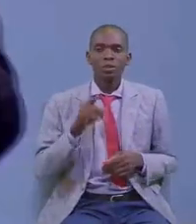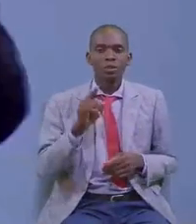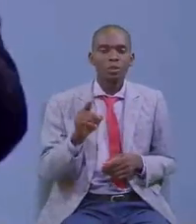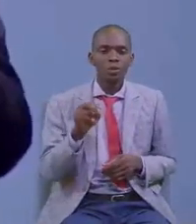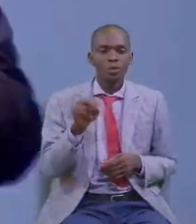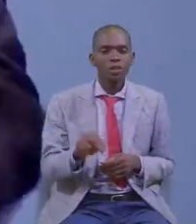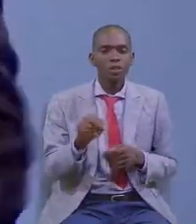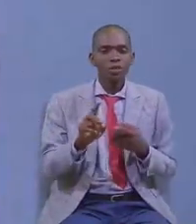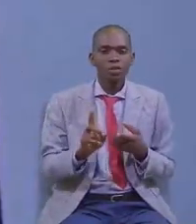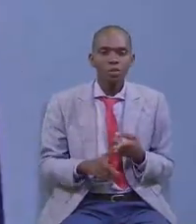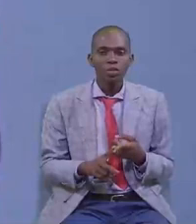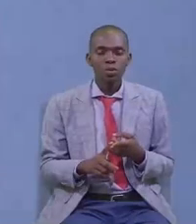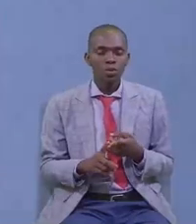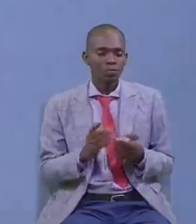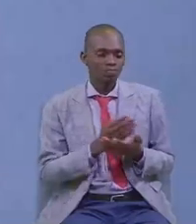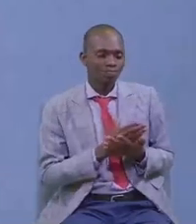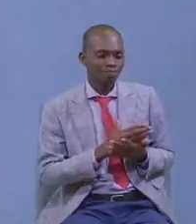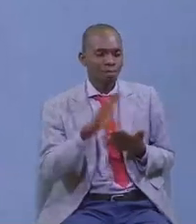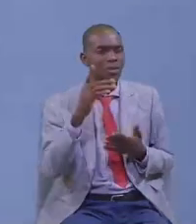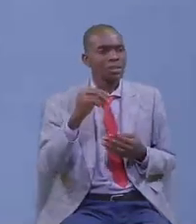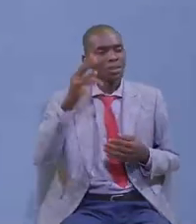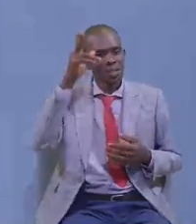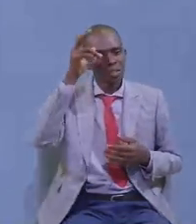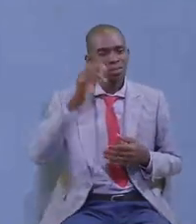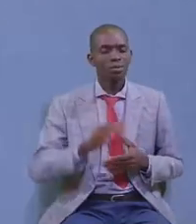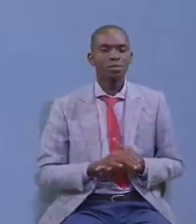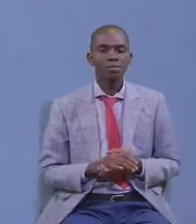tu dois résister au diable.